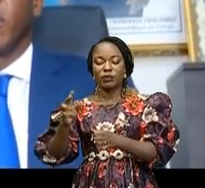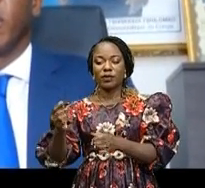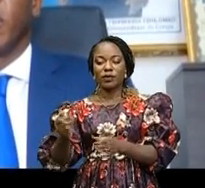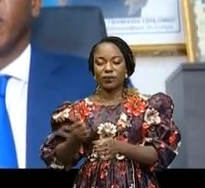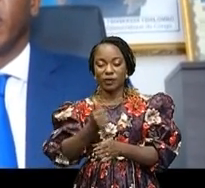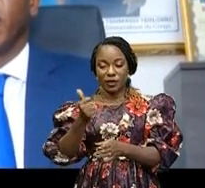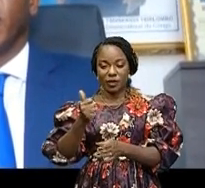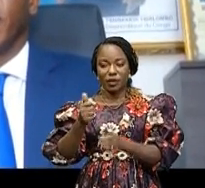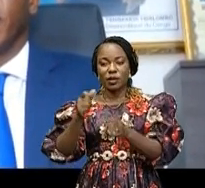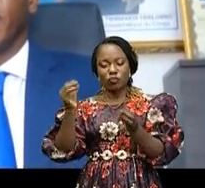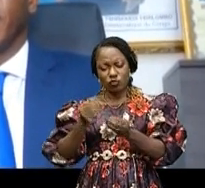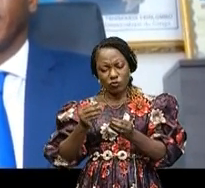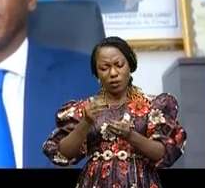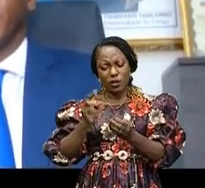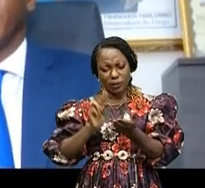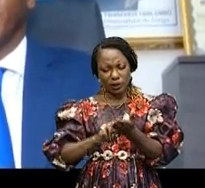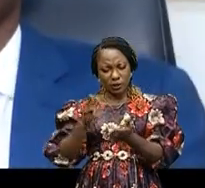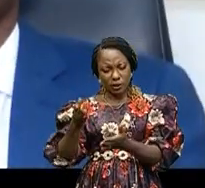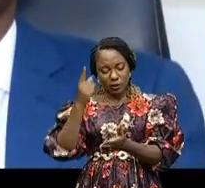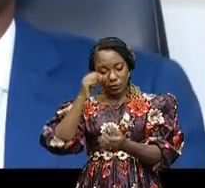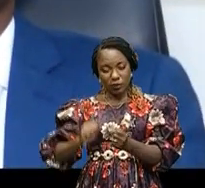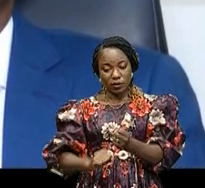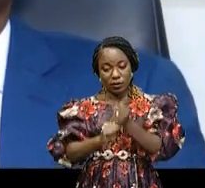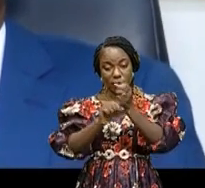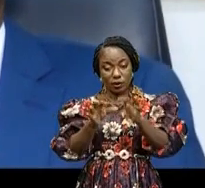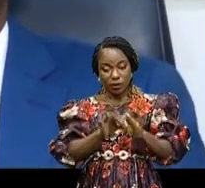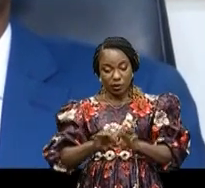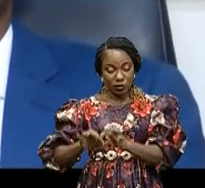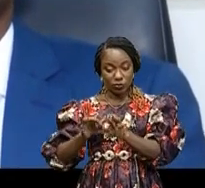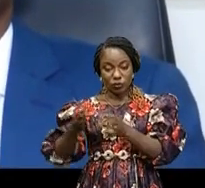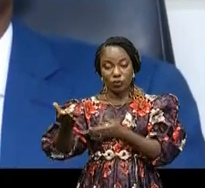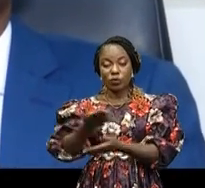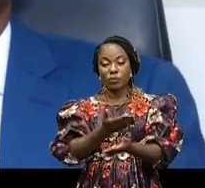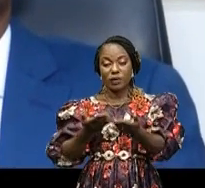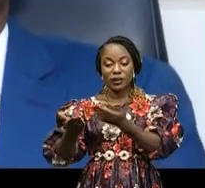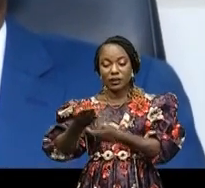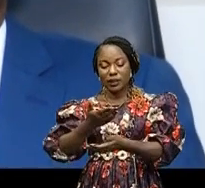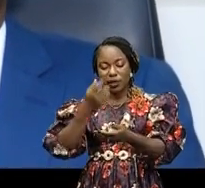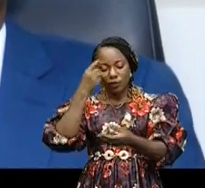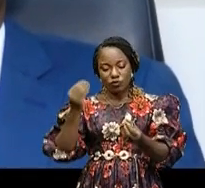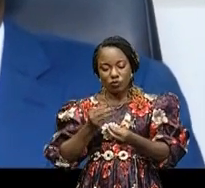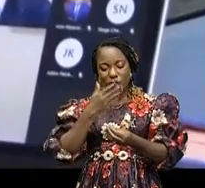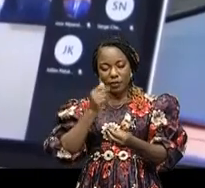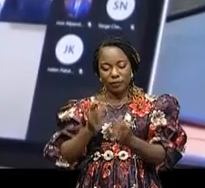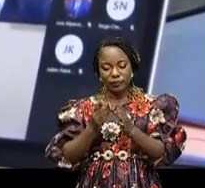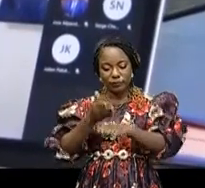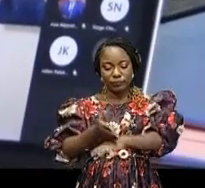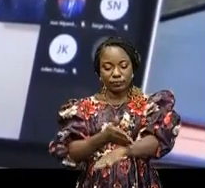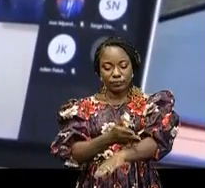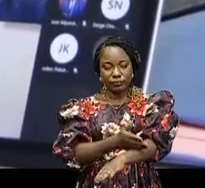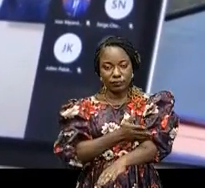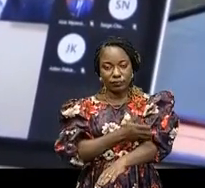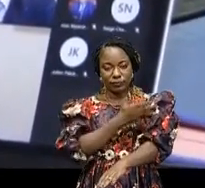vise l'intensification et la diversification des relations commerciales dans les buts de stimuler leur croissance